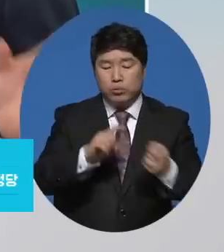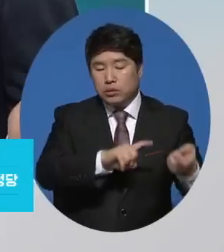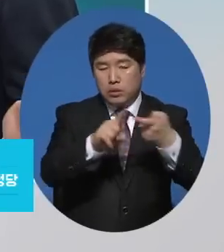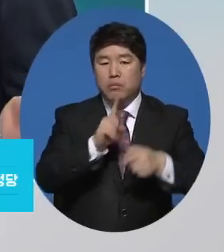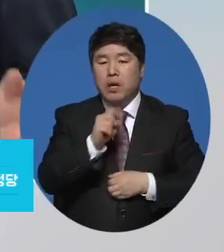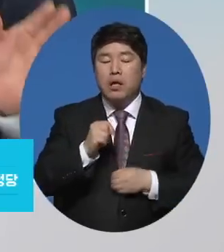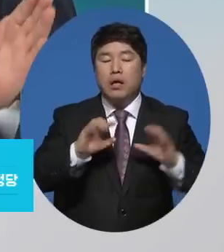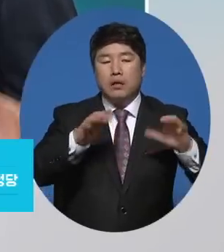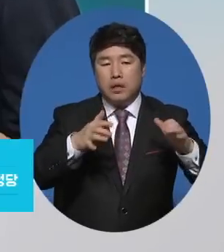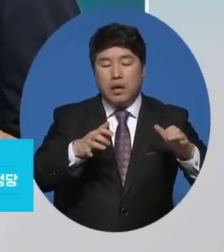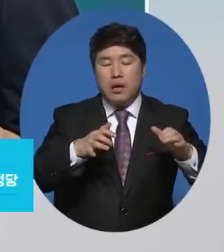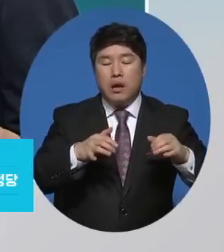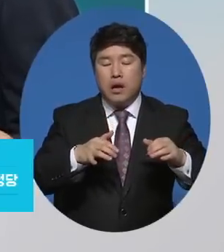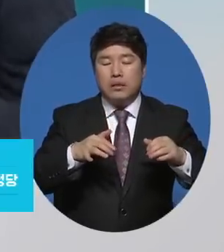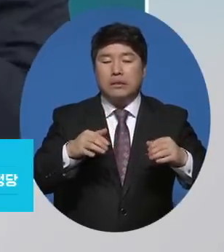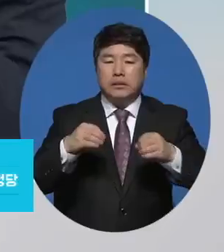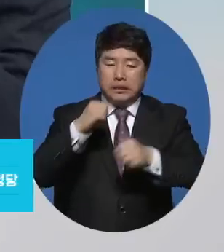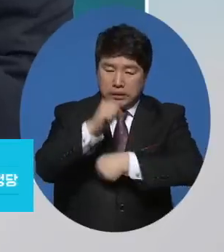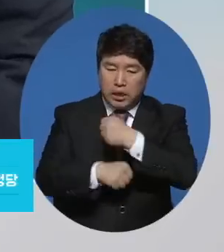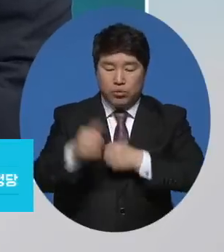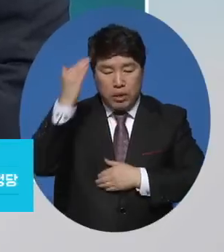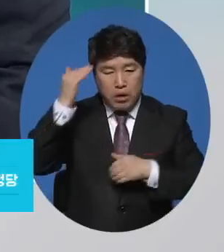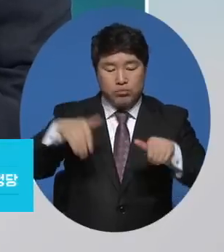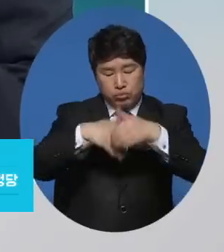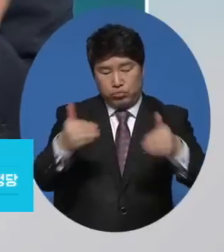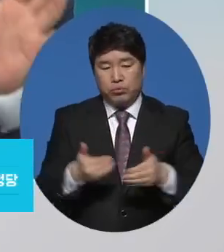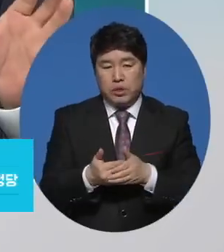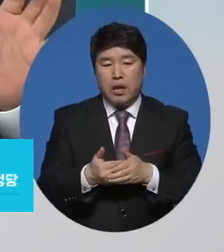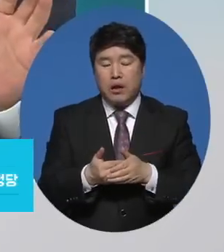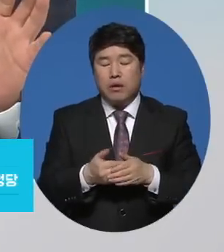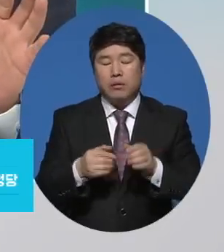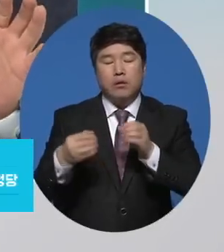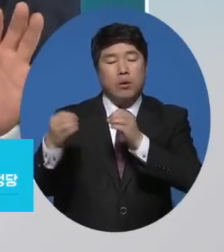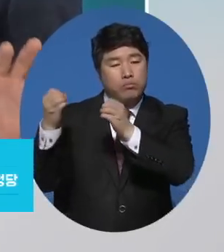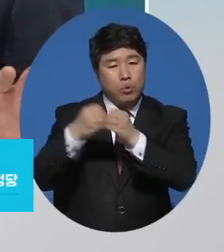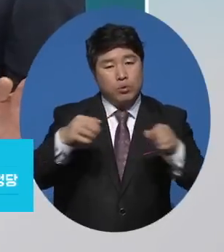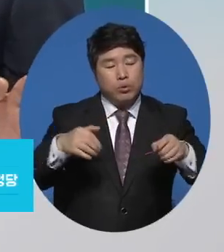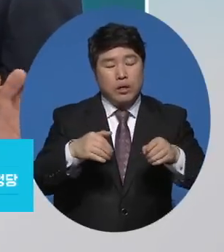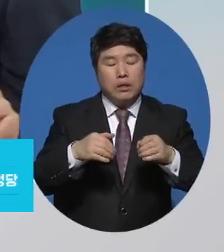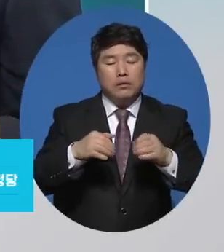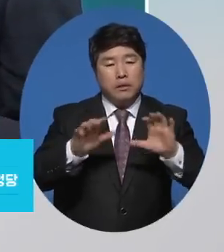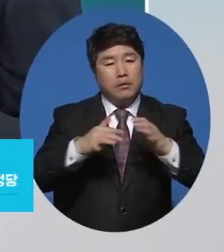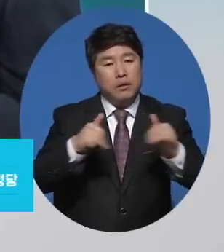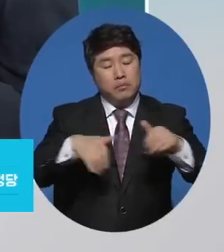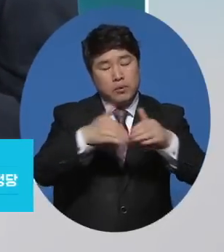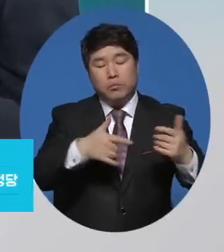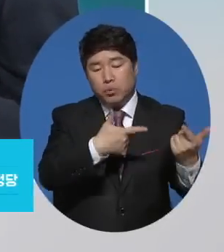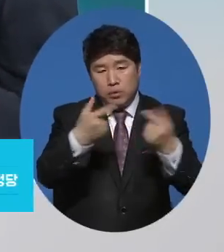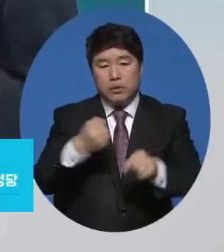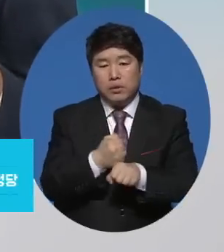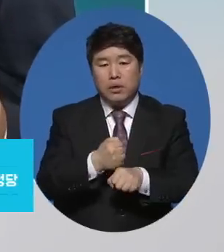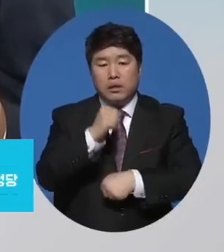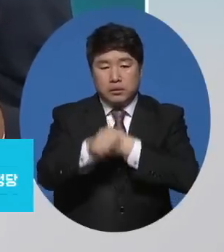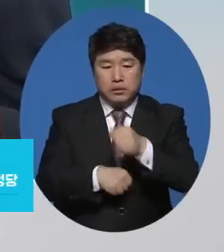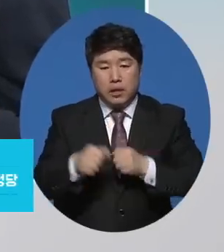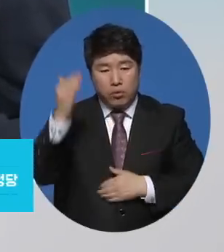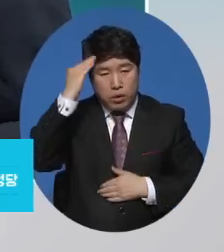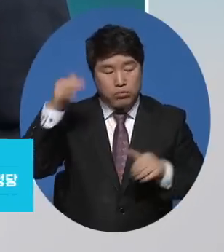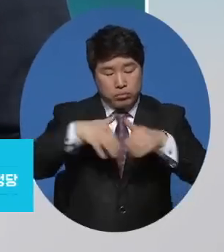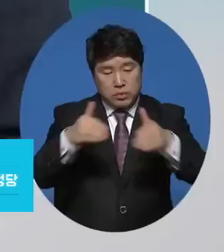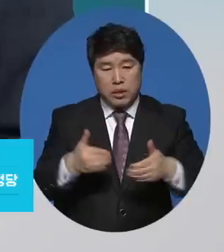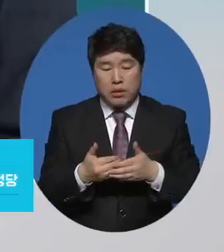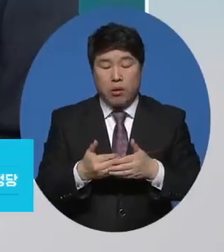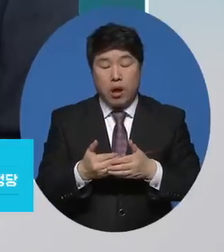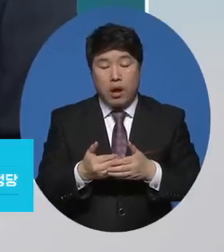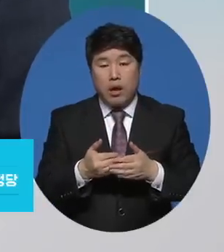가능성을 열어둔 겁니다 지금도 마찬가지고 예 그 그렇습니다 아니 근데 자유한국당과 새누리당 하고 연 하시겠어요 제가 설명을 해